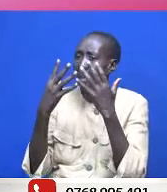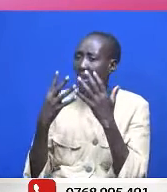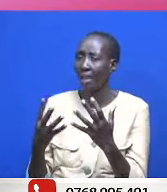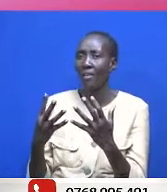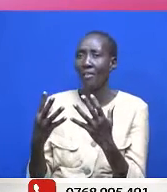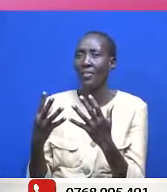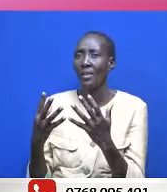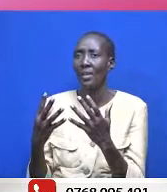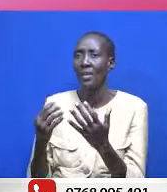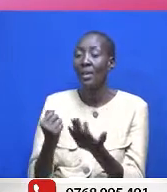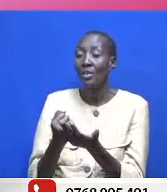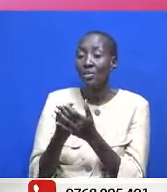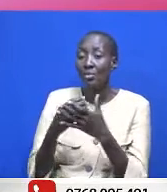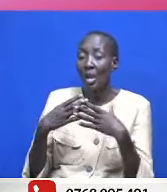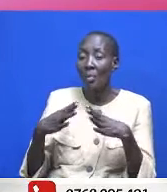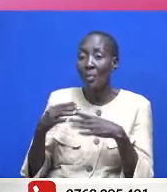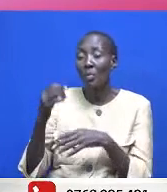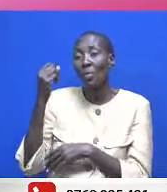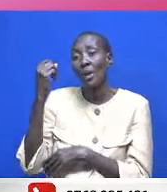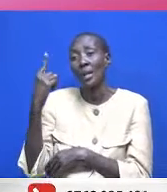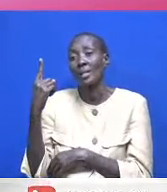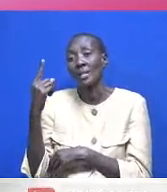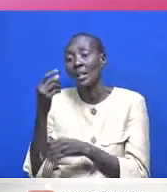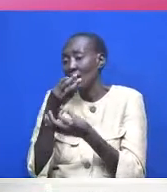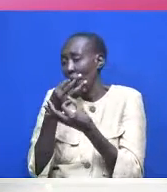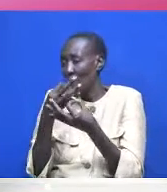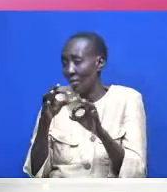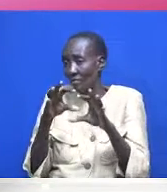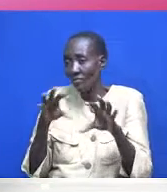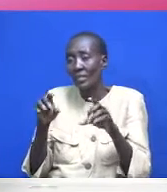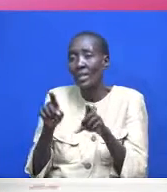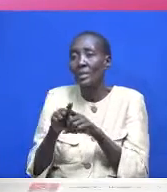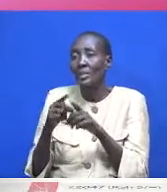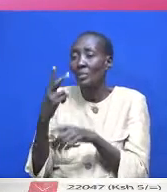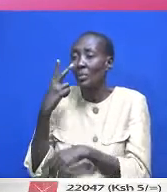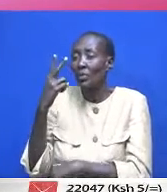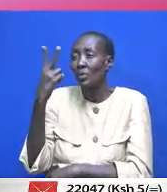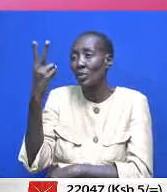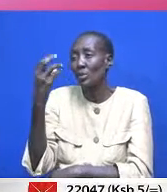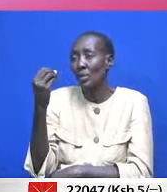kuelewa kuna soko huru Afrika. Ndivyo. Hata mambo ya Vision 2030 tulimwongea hii